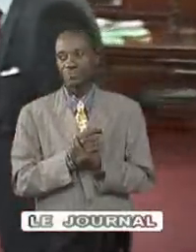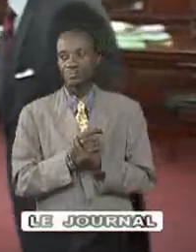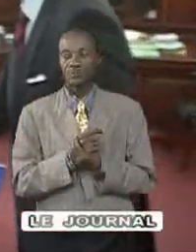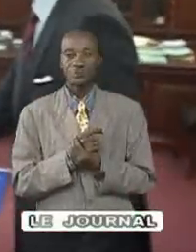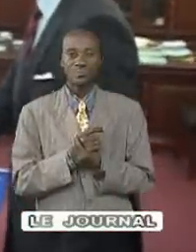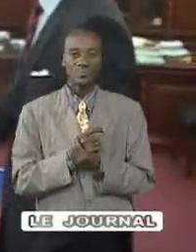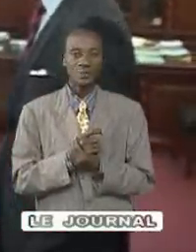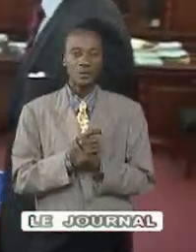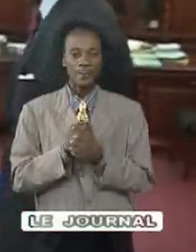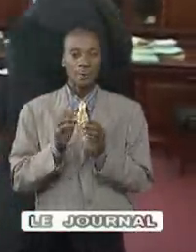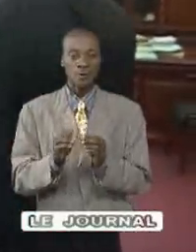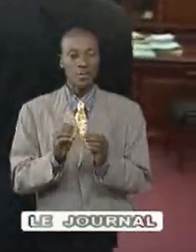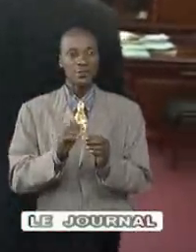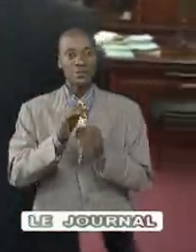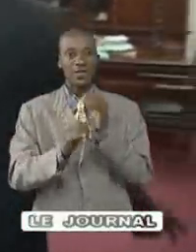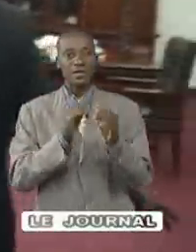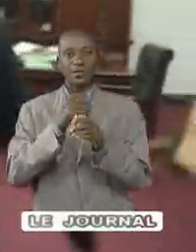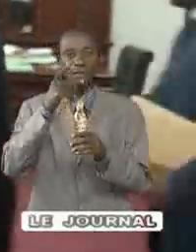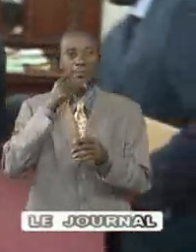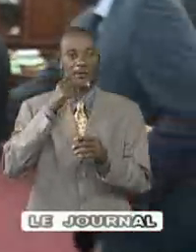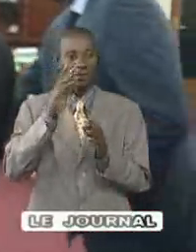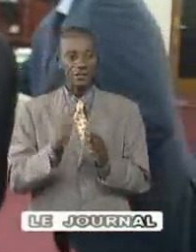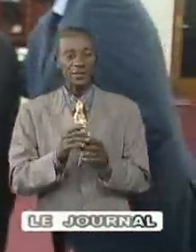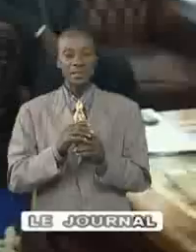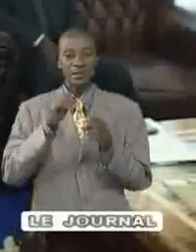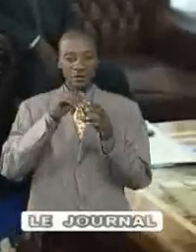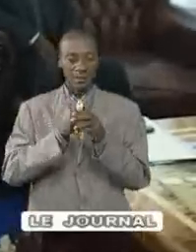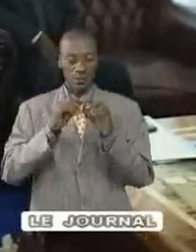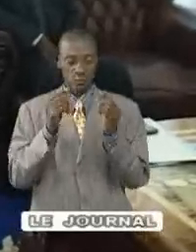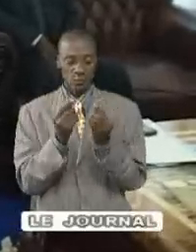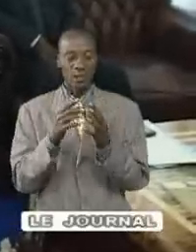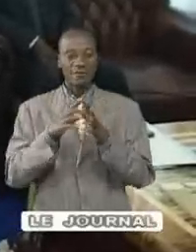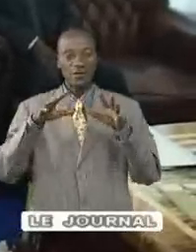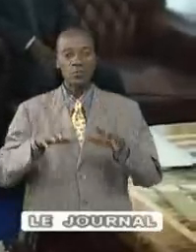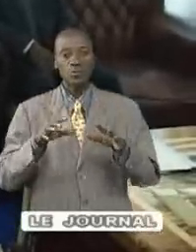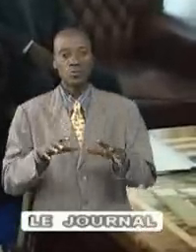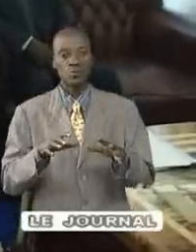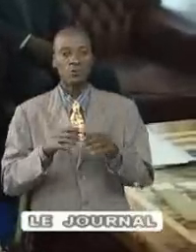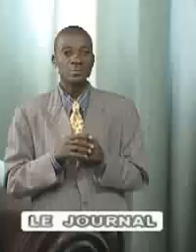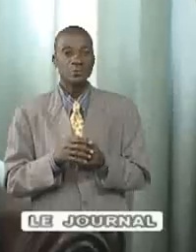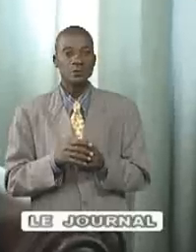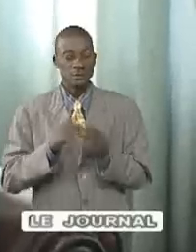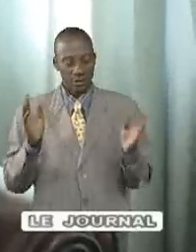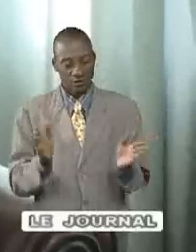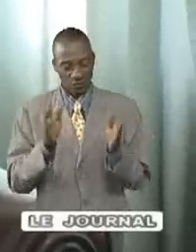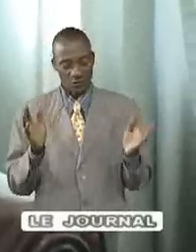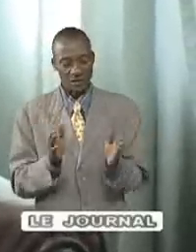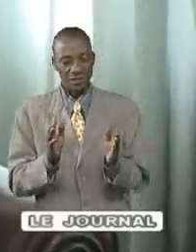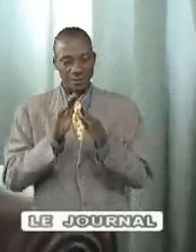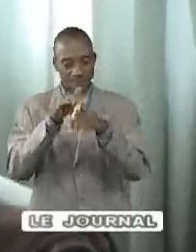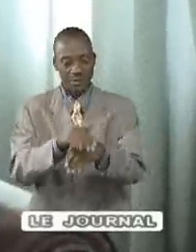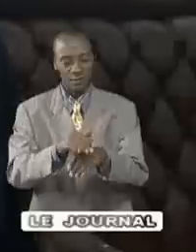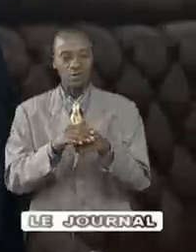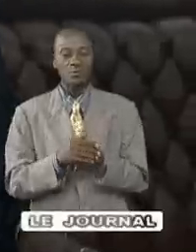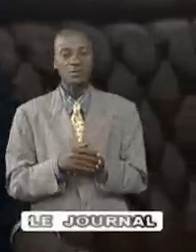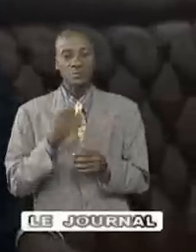Nombre d'organisations interparlementaires au sein desquelles la République démocratique du Congo est occupée à renforcer sa présence en vue d'accompagner